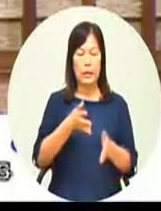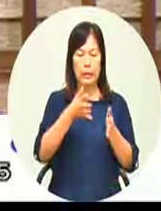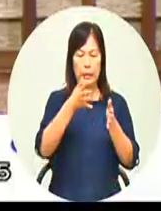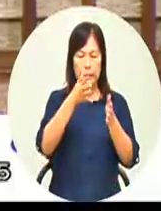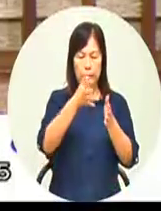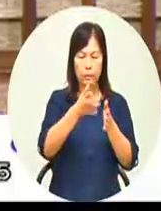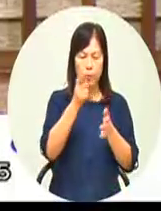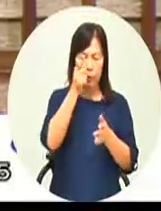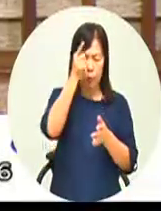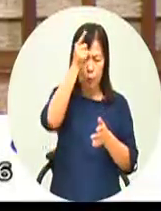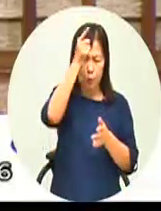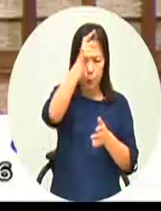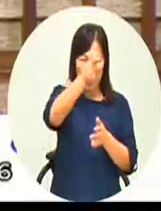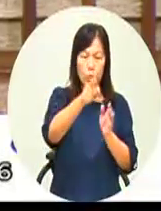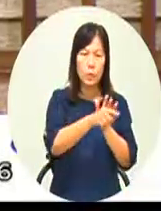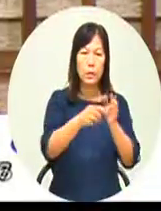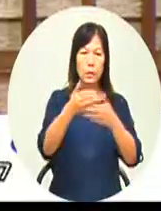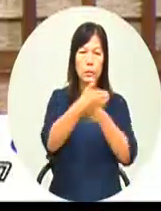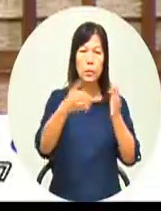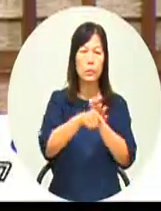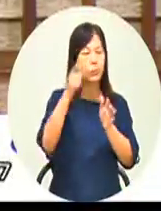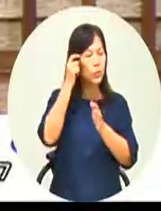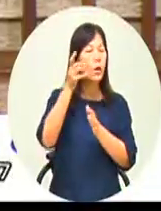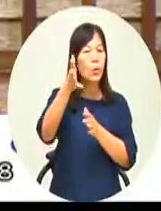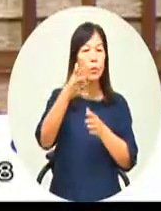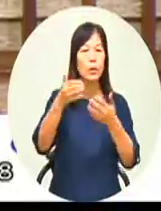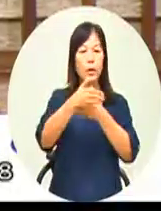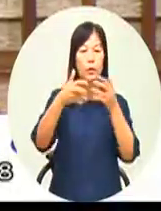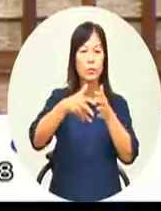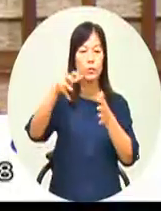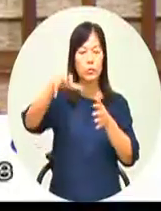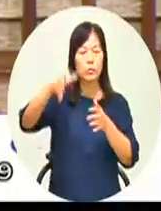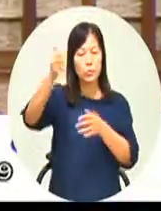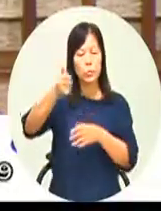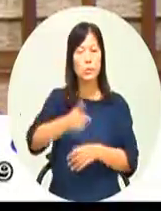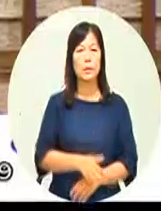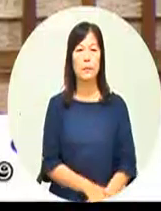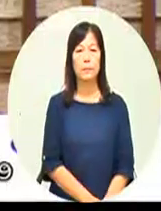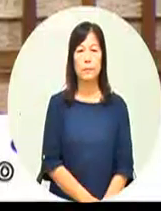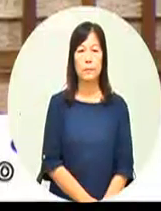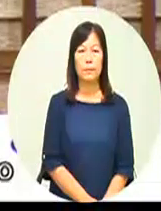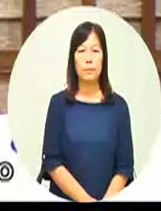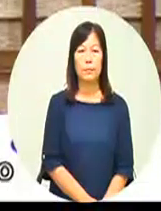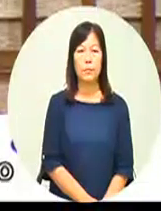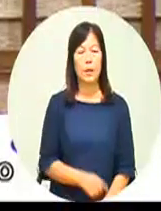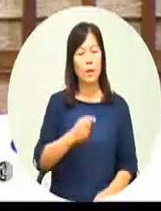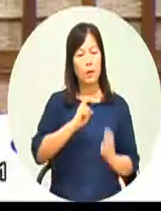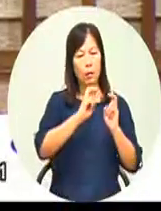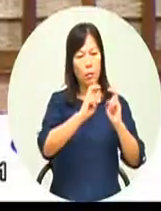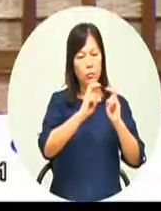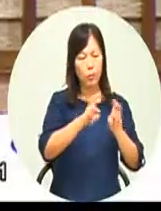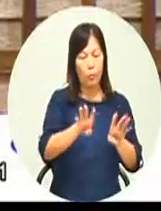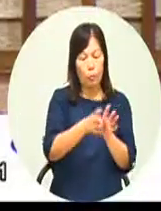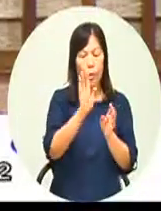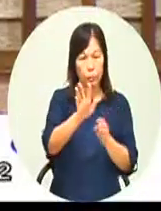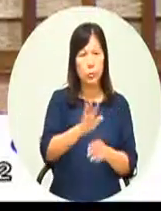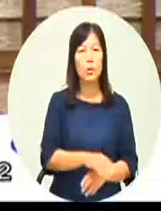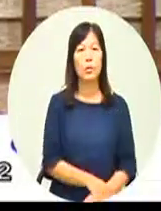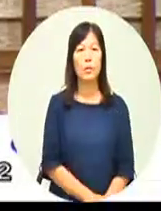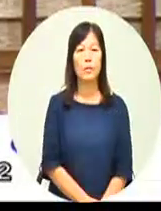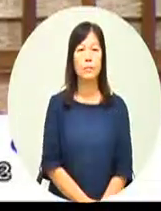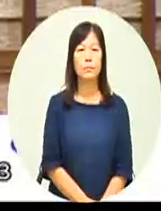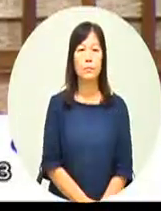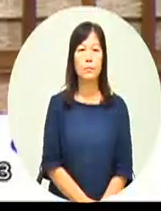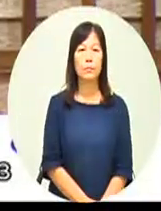的部分的交通，我来就叫我们交通局的局长哈。虽然捷运开通了哈，但是由